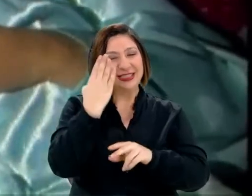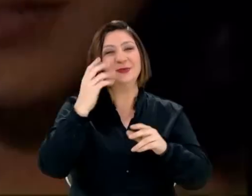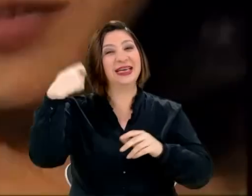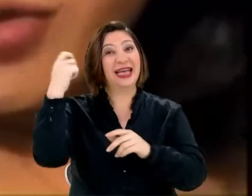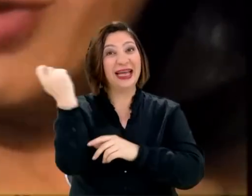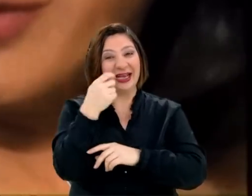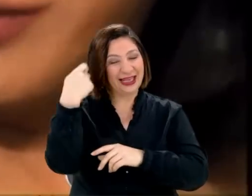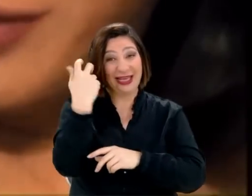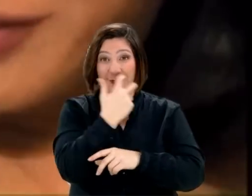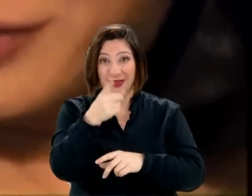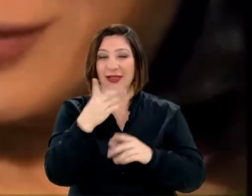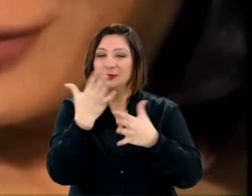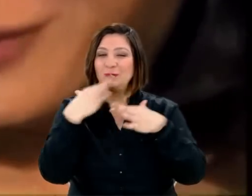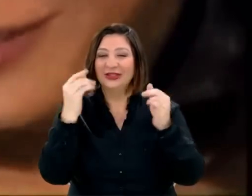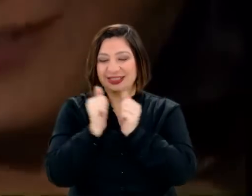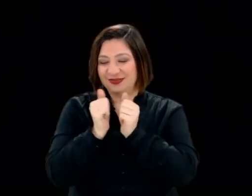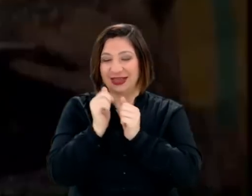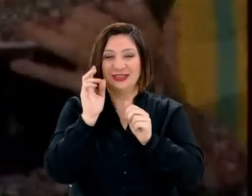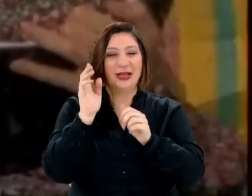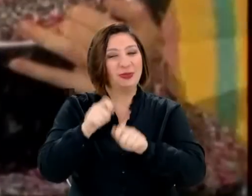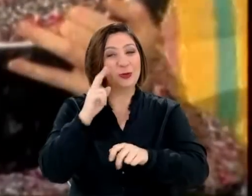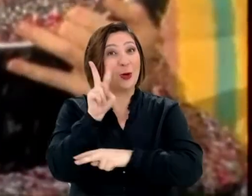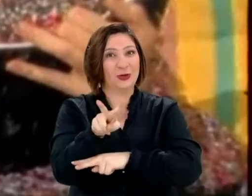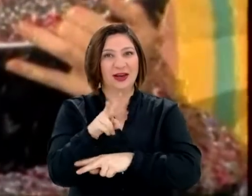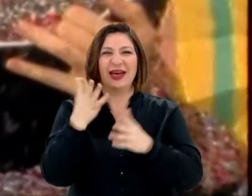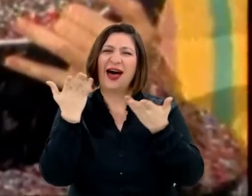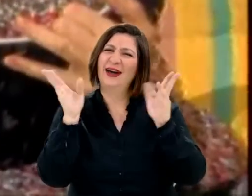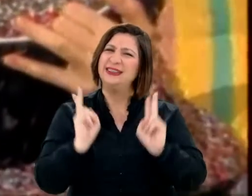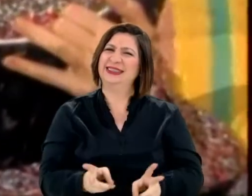klibinde nasıl mutlu bir çifti canlandırdığınızı gördüm.